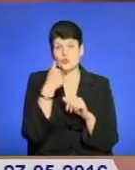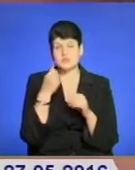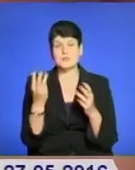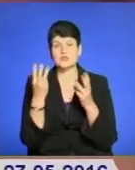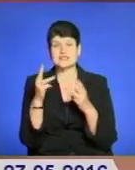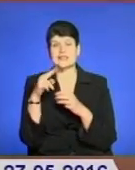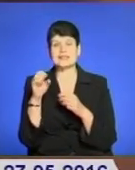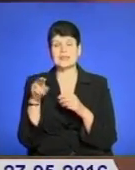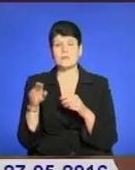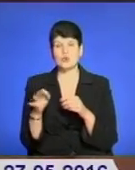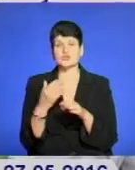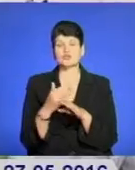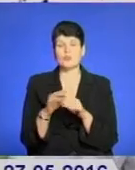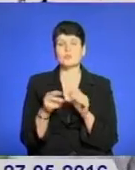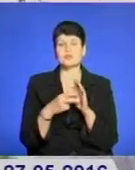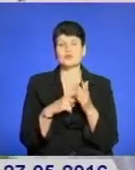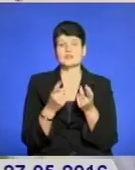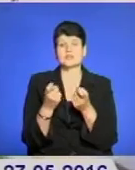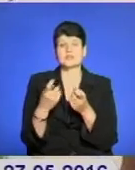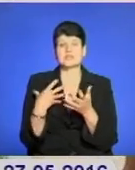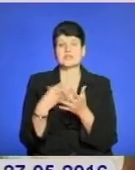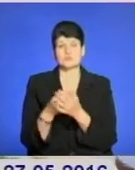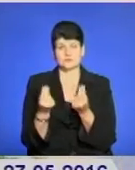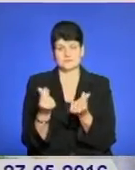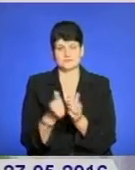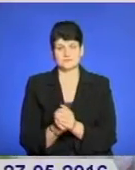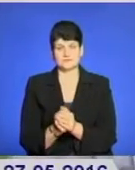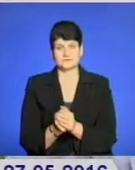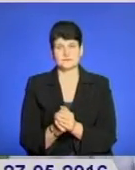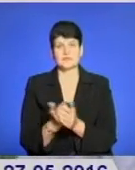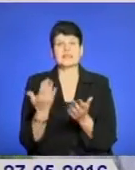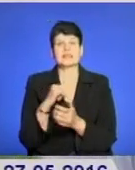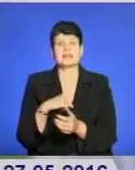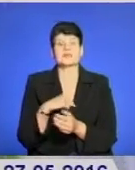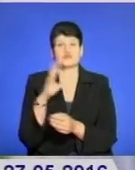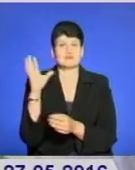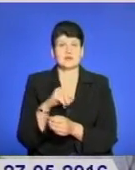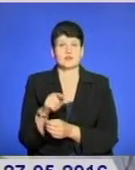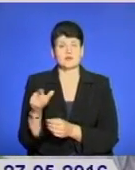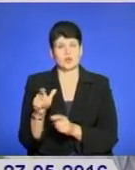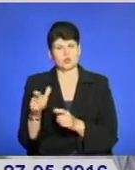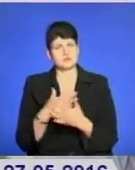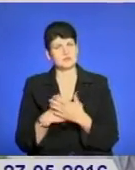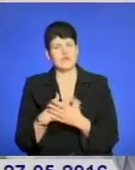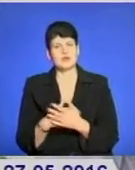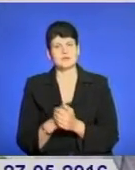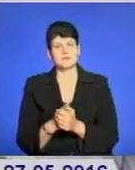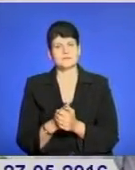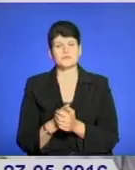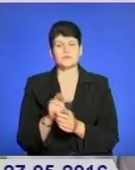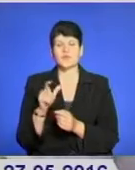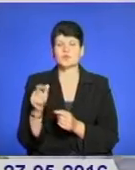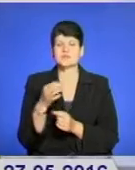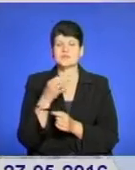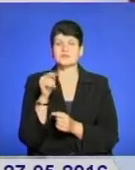депо. Частково плануємо залучати власні надходження. Які настрої взагалі в громади? Люди задоволені утворенням? Люди, скажімо так,